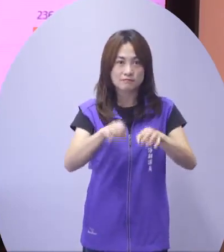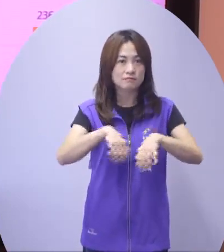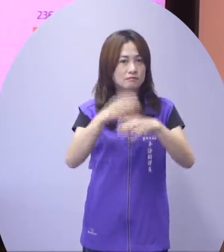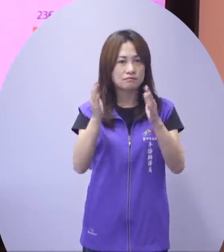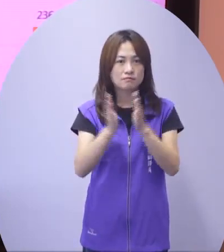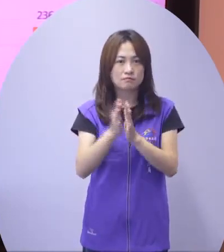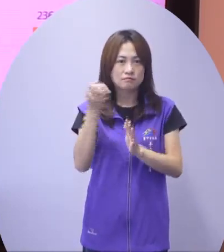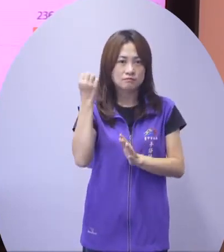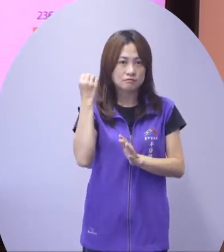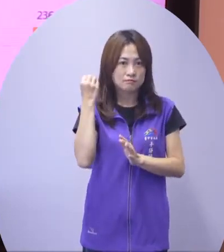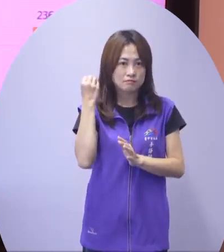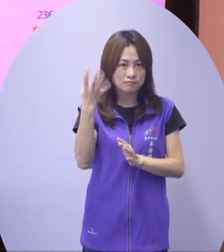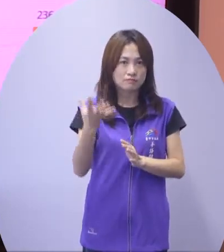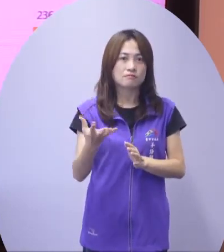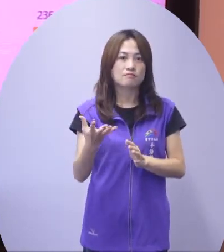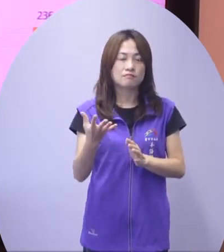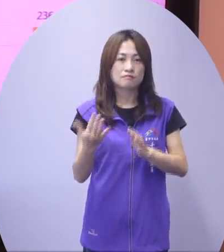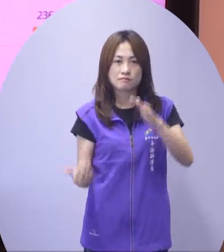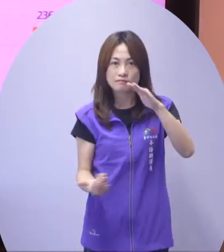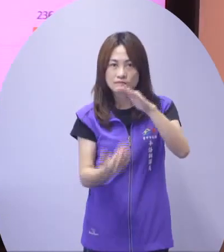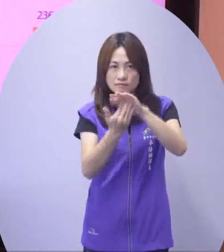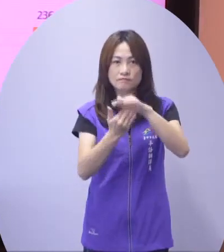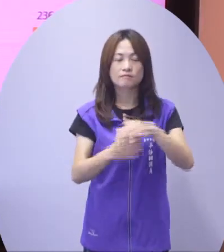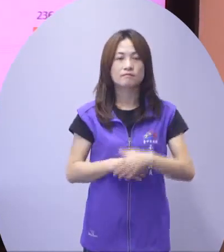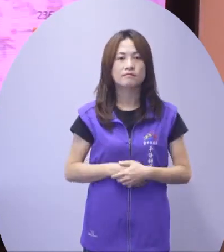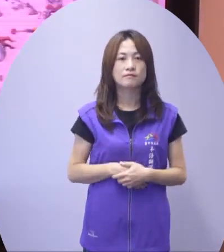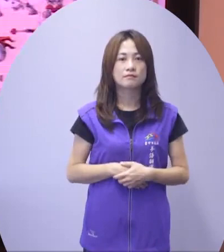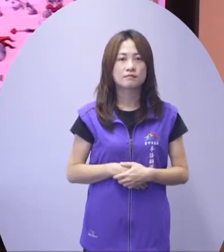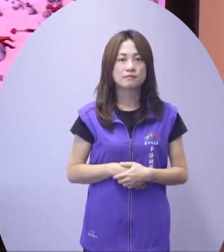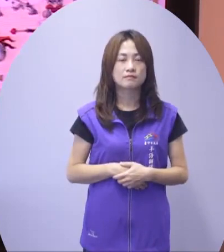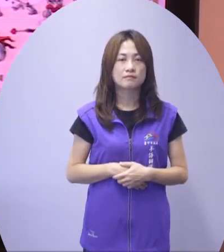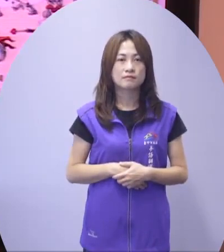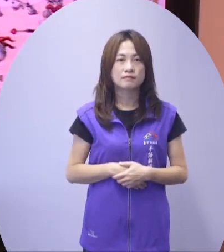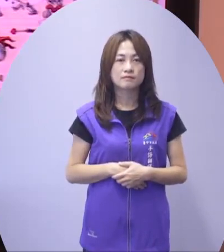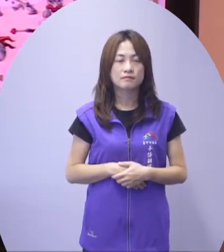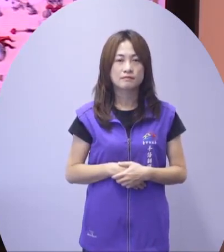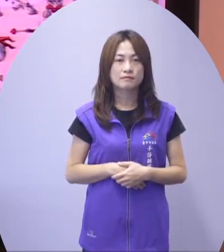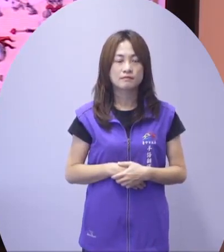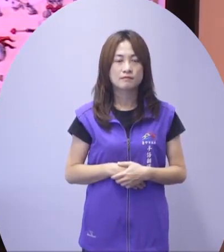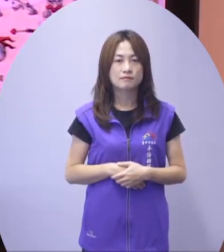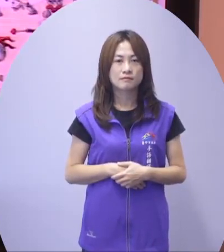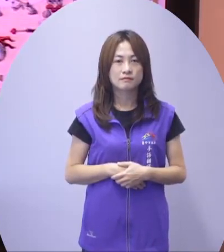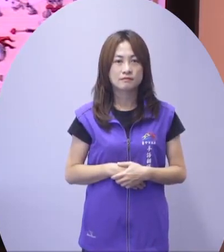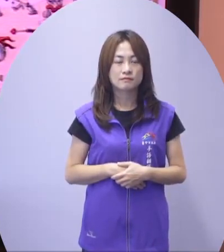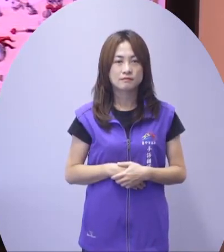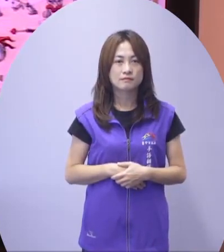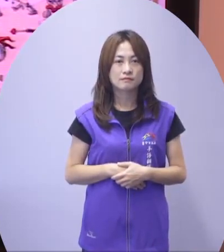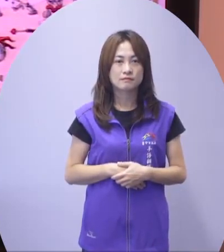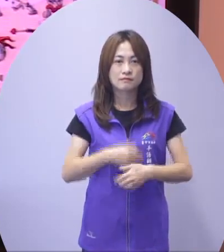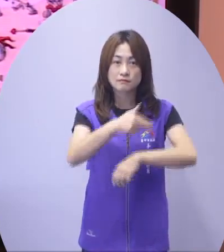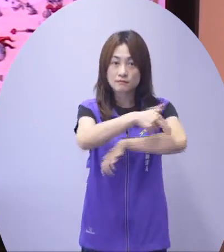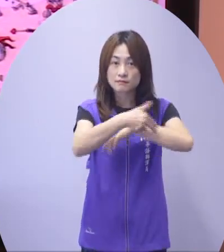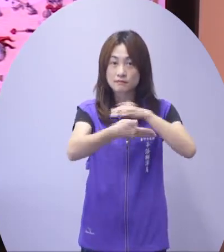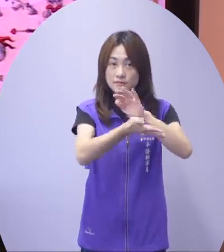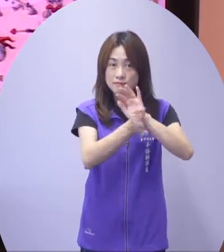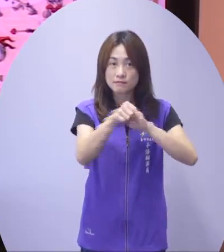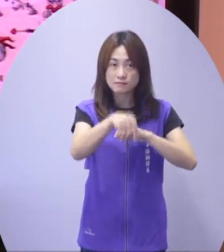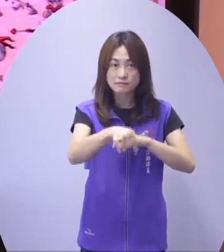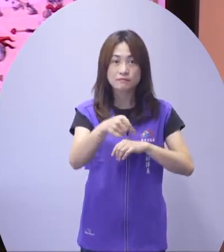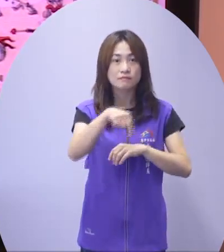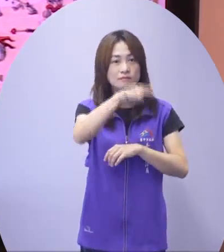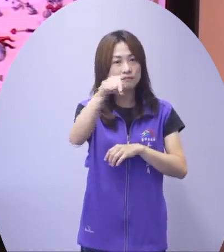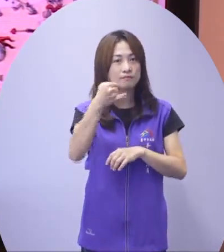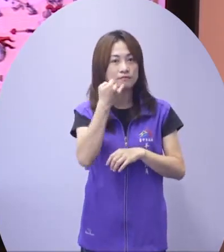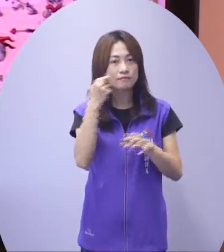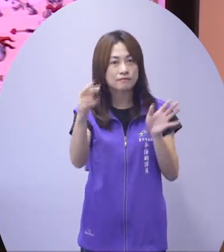高，所以在这部分我想这个综效是发挥得非常好。OK， 那在策展规划的部分呢，这一次大家可以看到